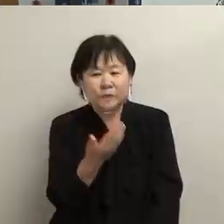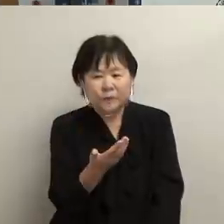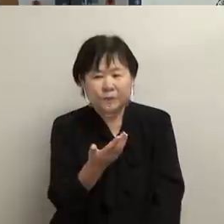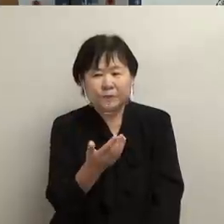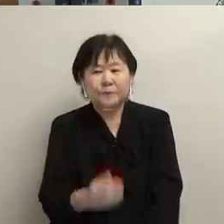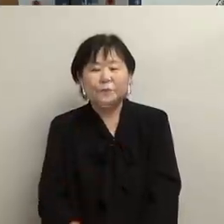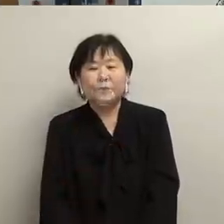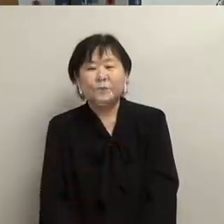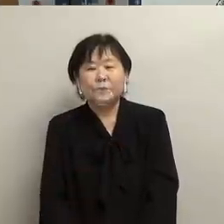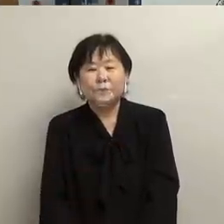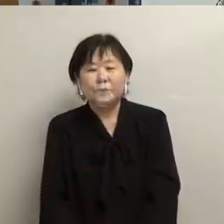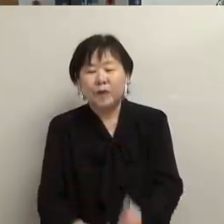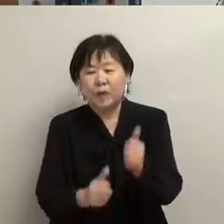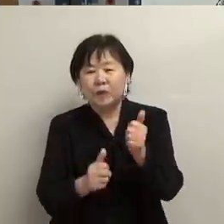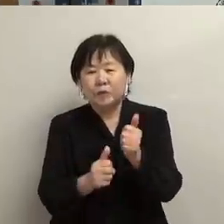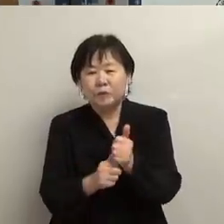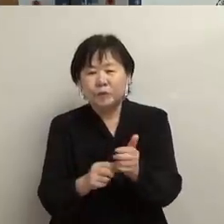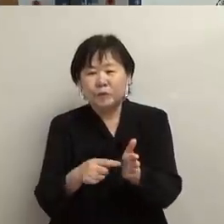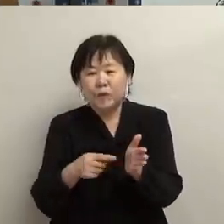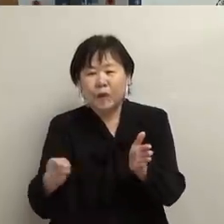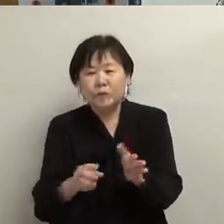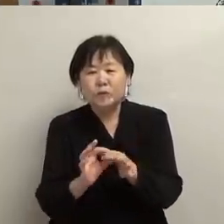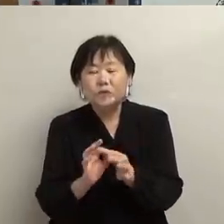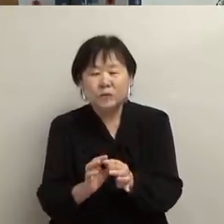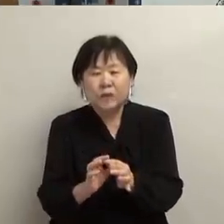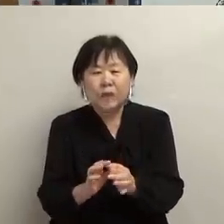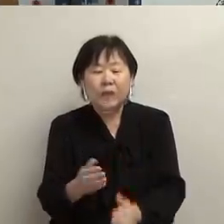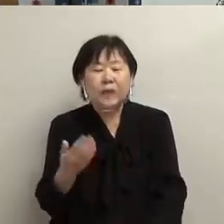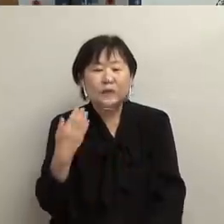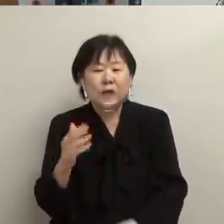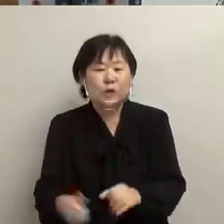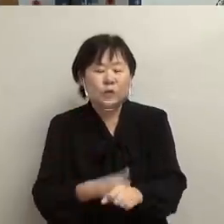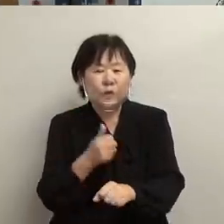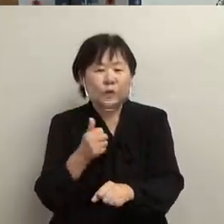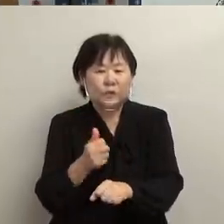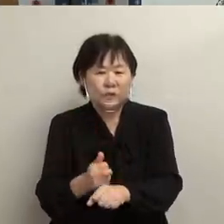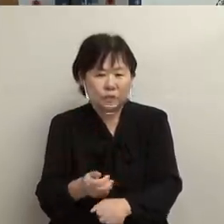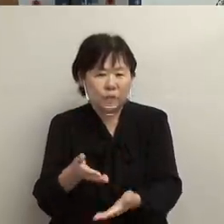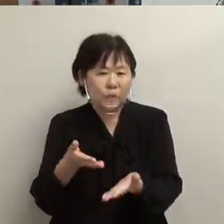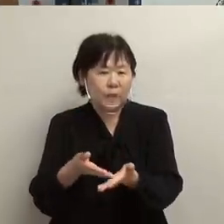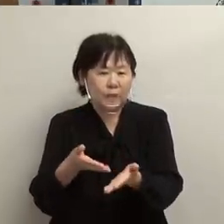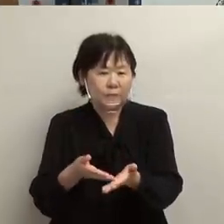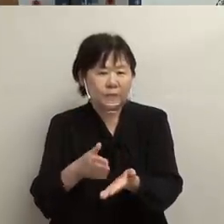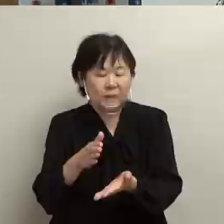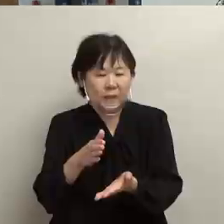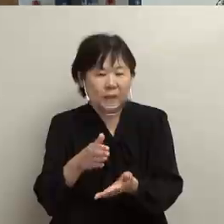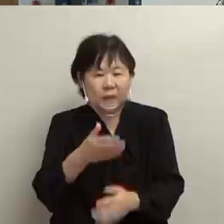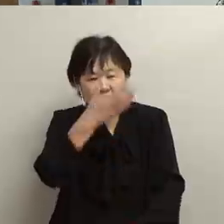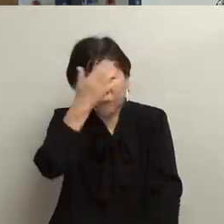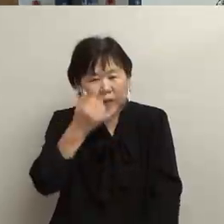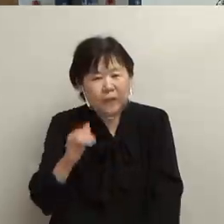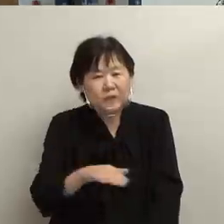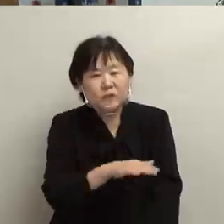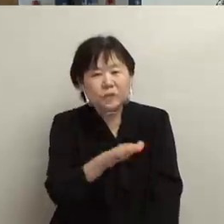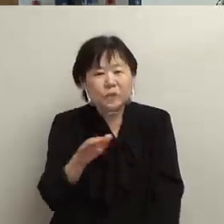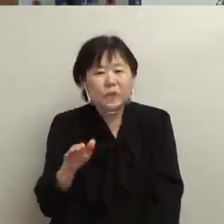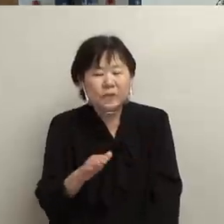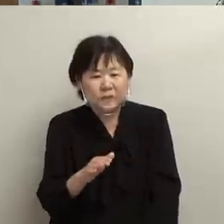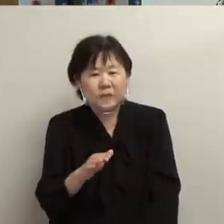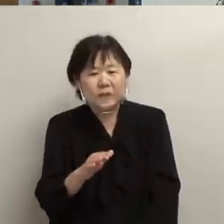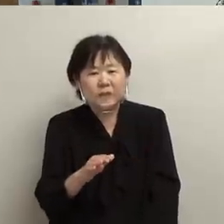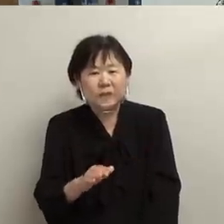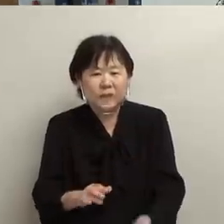ます福相撲についてなんですけれども先ほどの知事も言及されていましたけれどもやっぱりこう若い世代にワクチンが普及